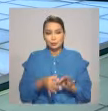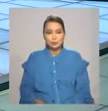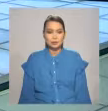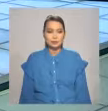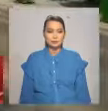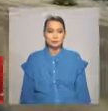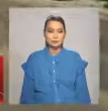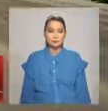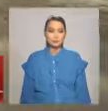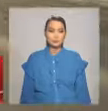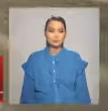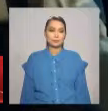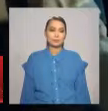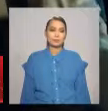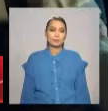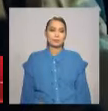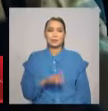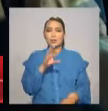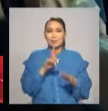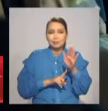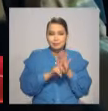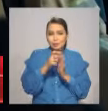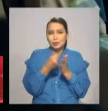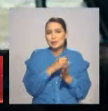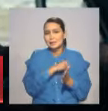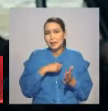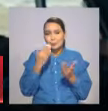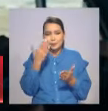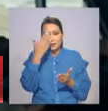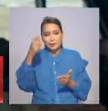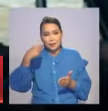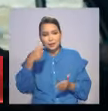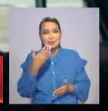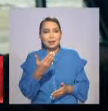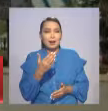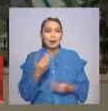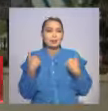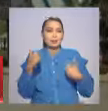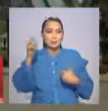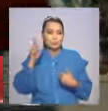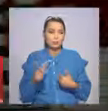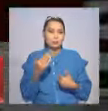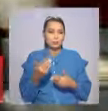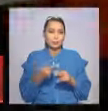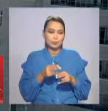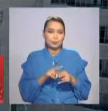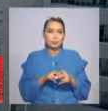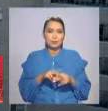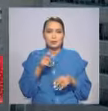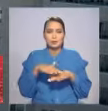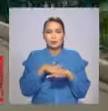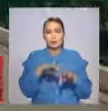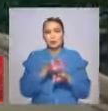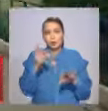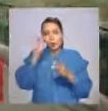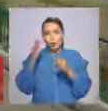подробнее. До старта самого ожидаемого кинопроекта этого сезона сериала «Кахарман» стали считанные дни. Зрителям расскажут о